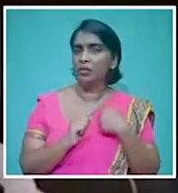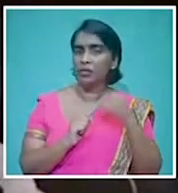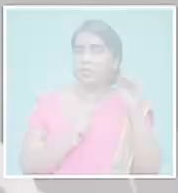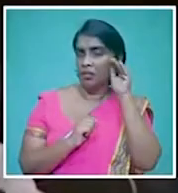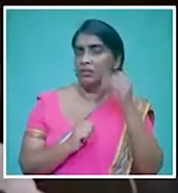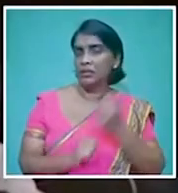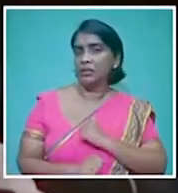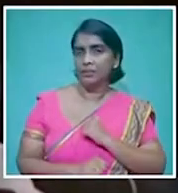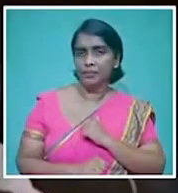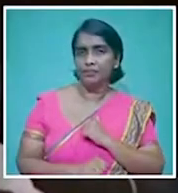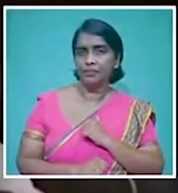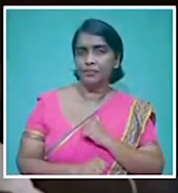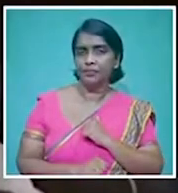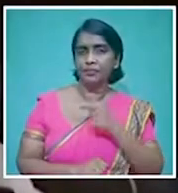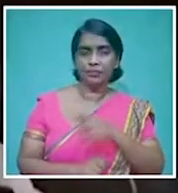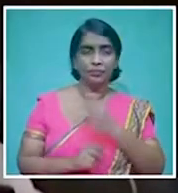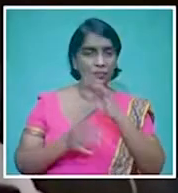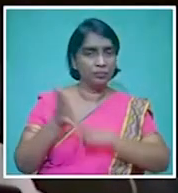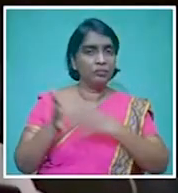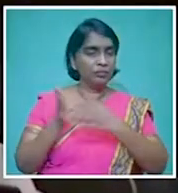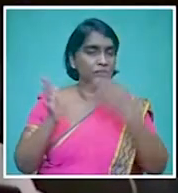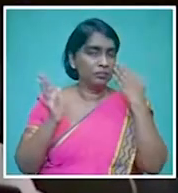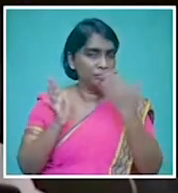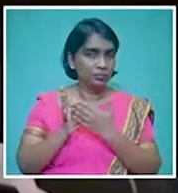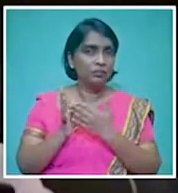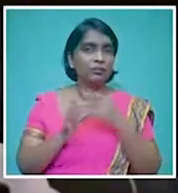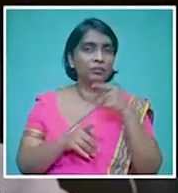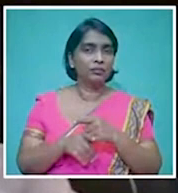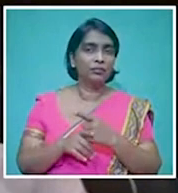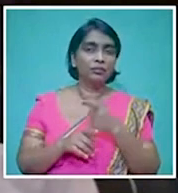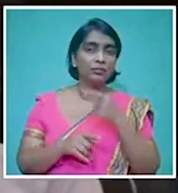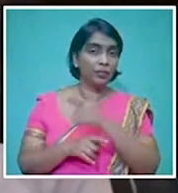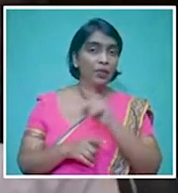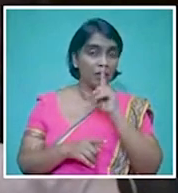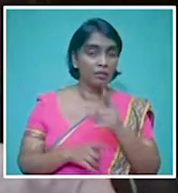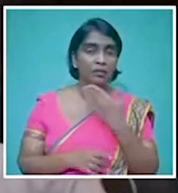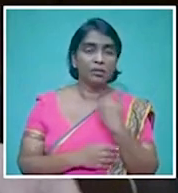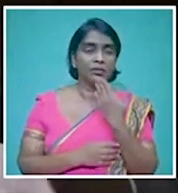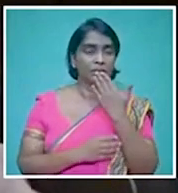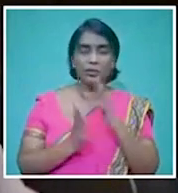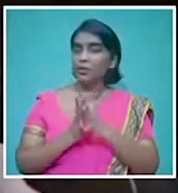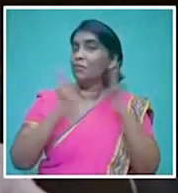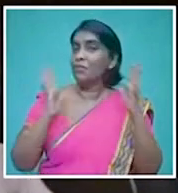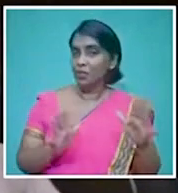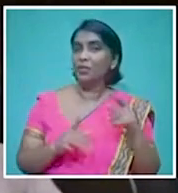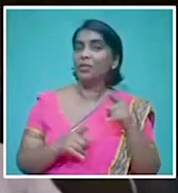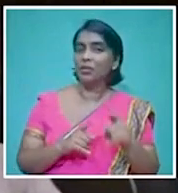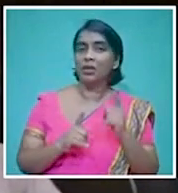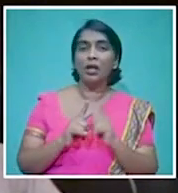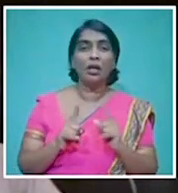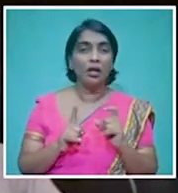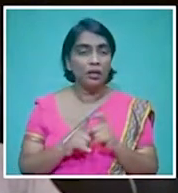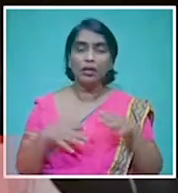අපි කැමතියි. මොකෝ මේ අයවැය තුලත් මේ නිශ්ශබ්ද ඔහු කියන නිශ්ශබ්ද බහුතරයට